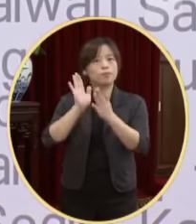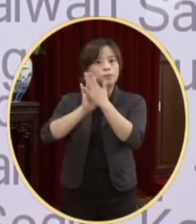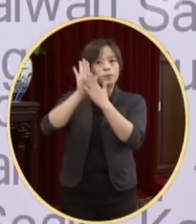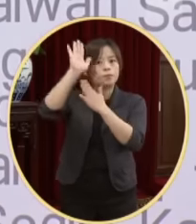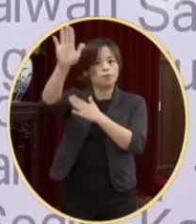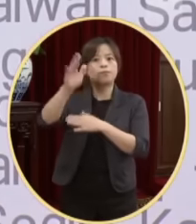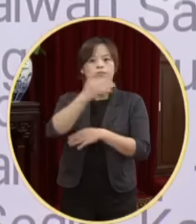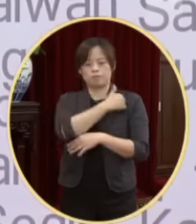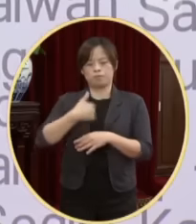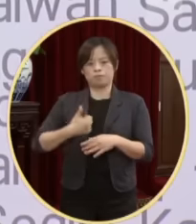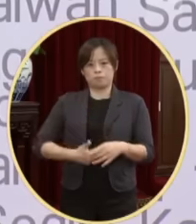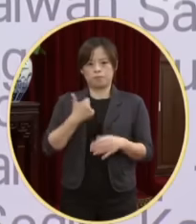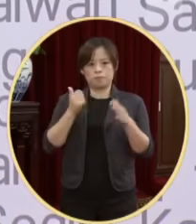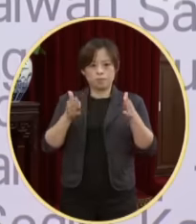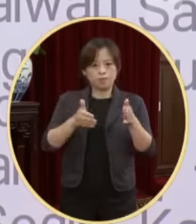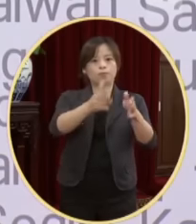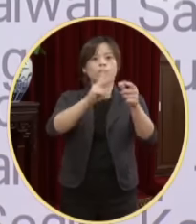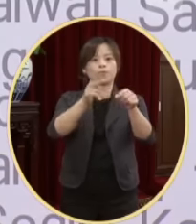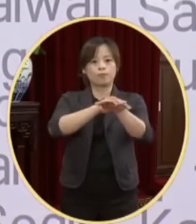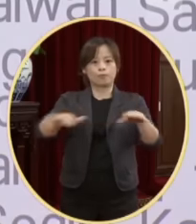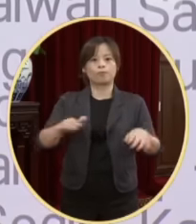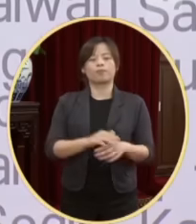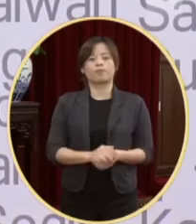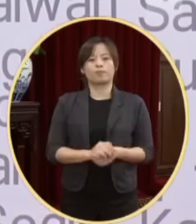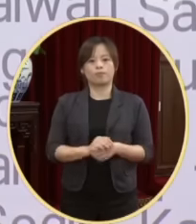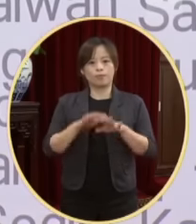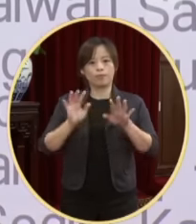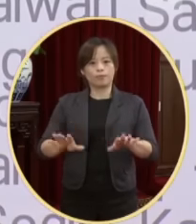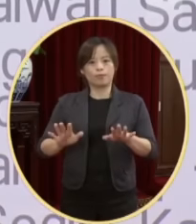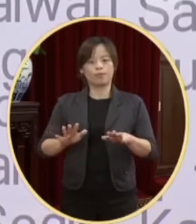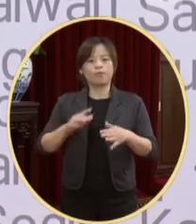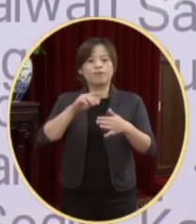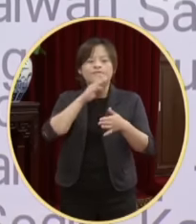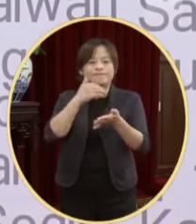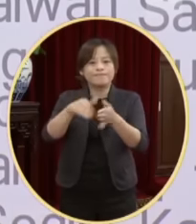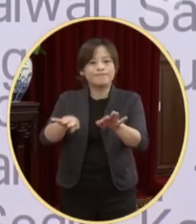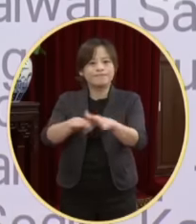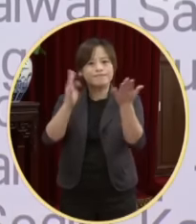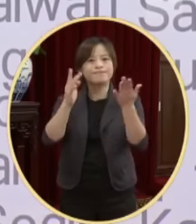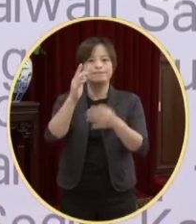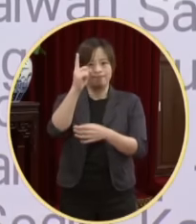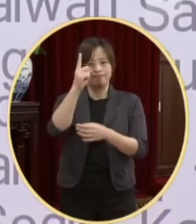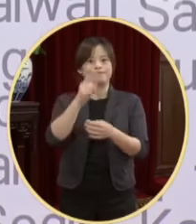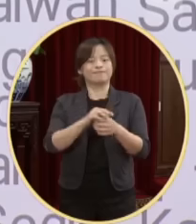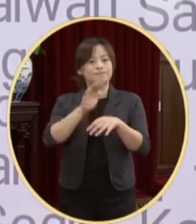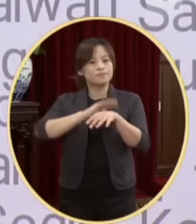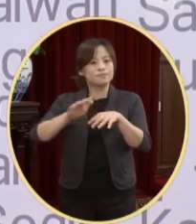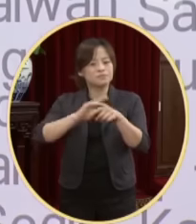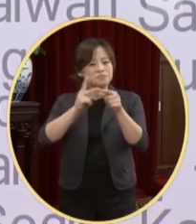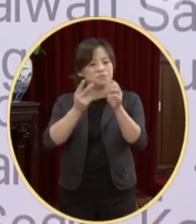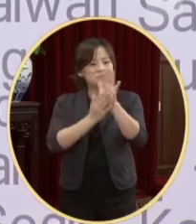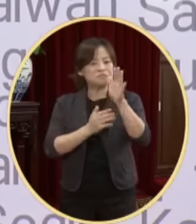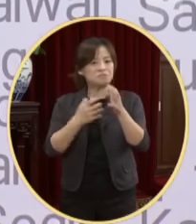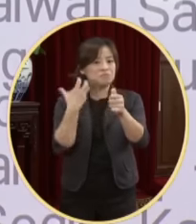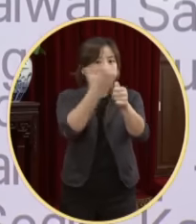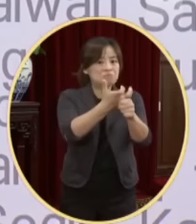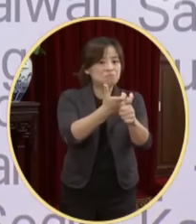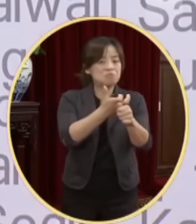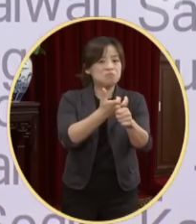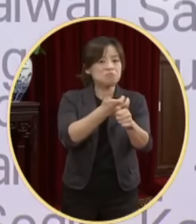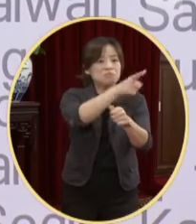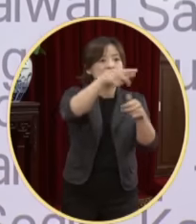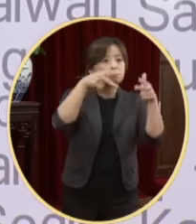日可以真正走向和解。今天只是一个开始，会不会和解的责任不